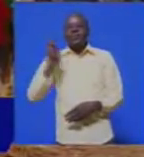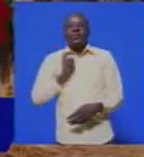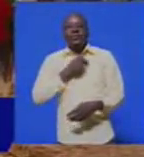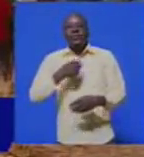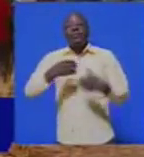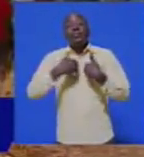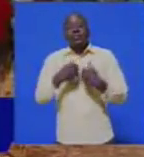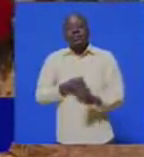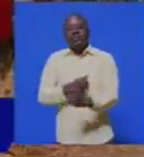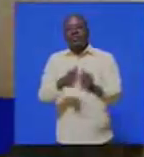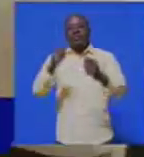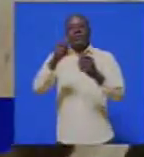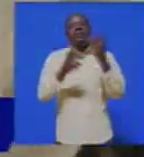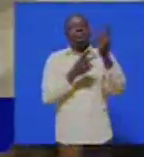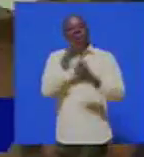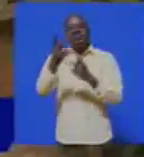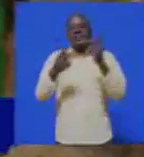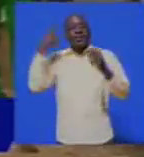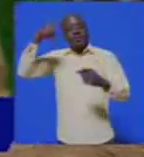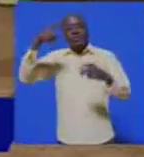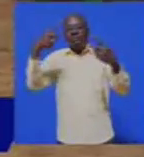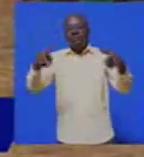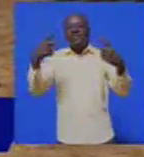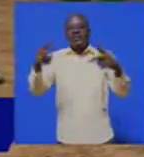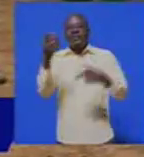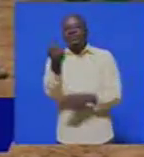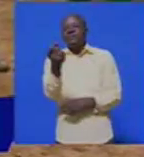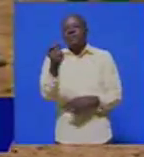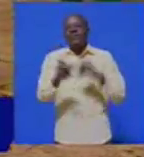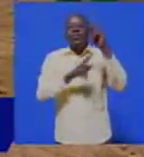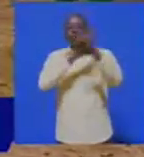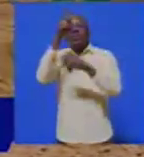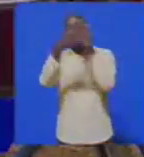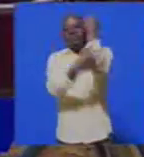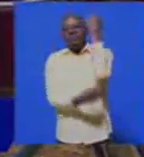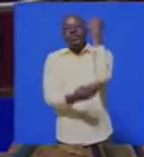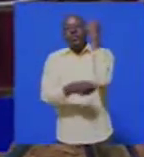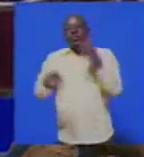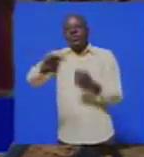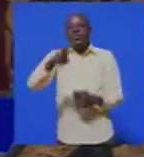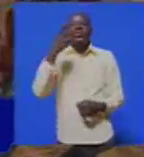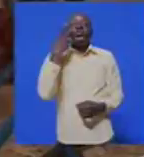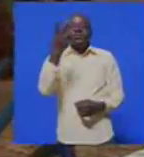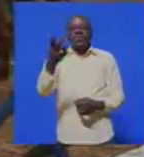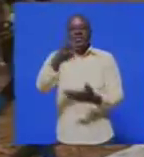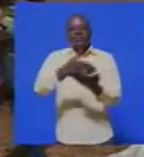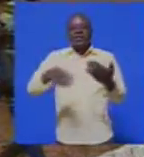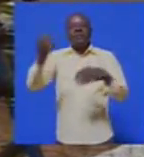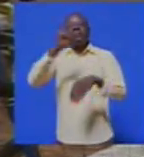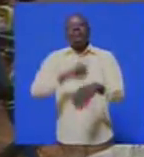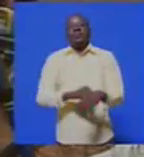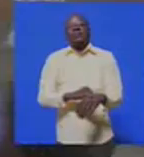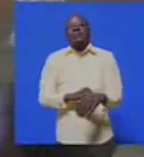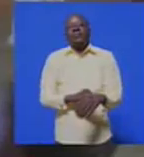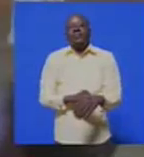ces véhicules qui se déplace pour la vente de céréales aux populations vulnérables. Vous le verrez dans quelques instants. De